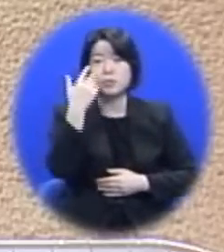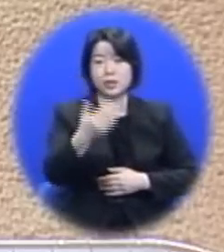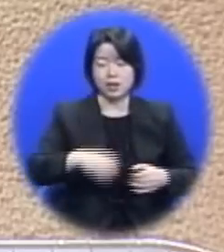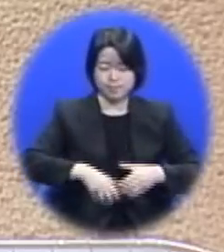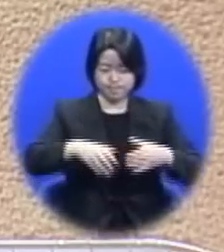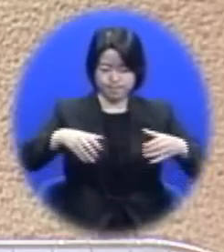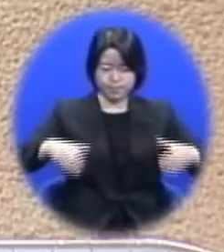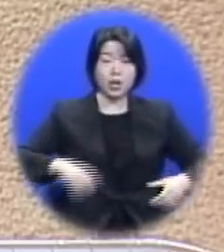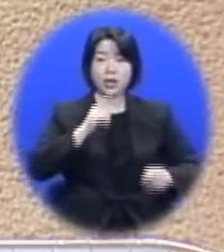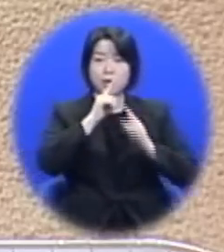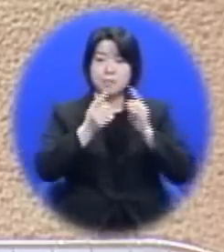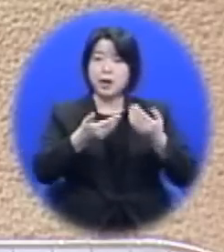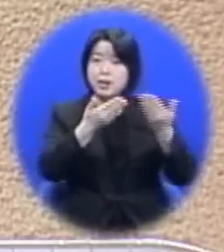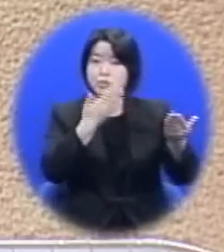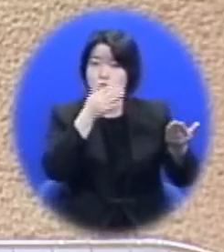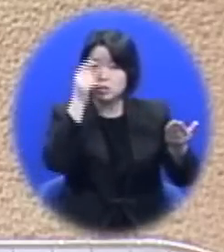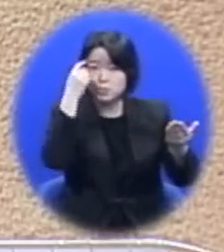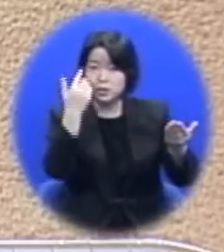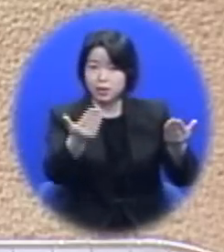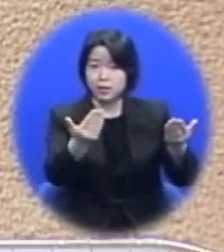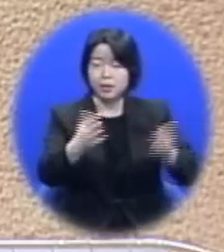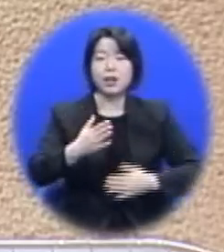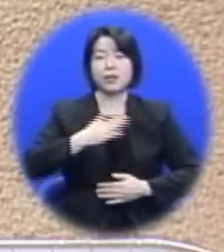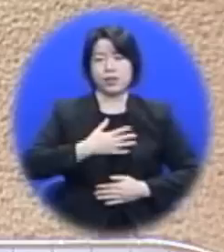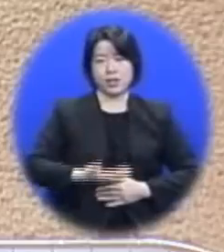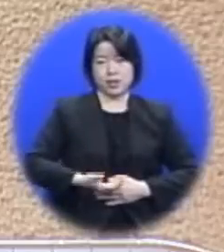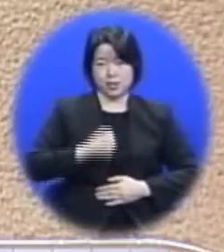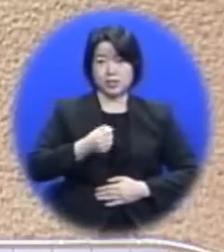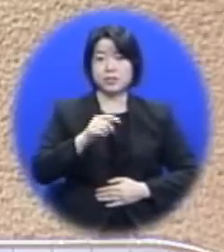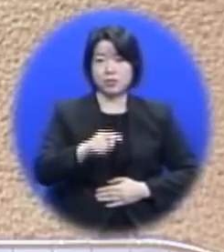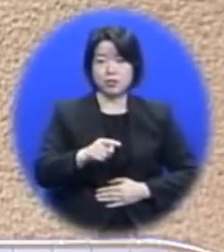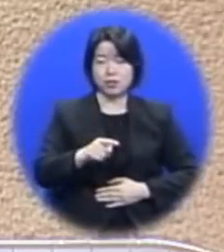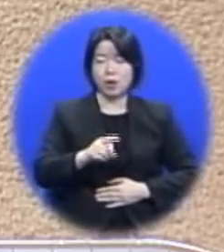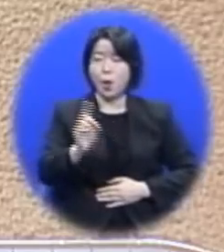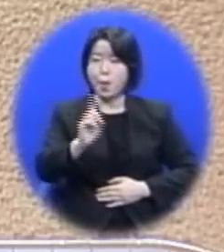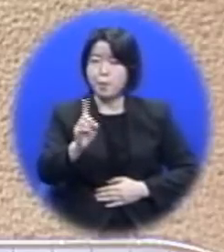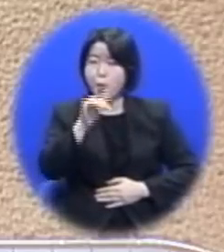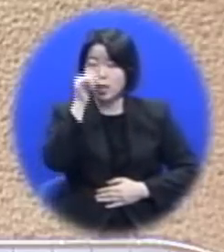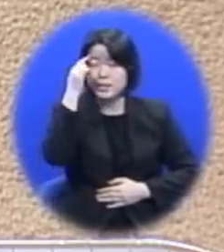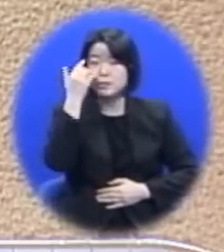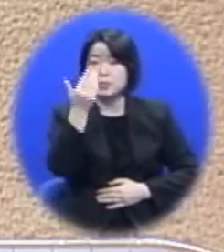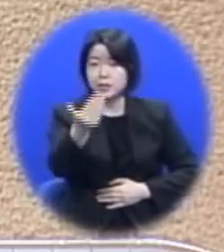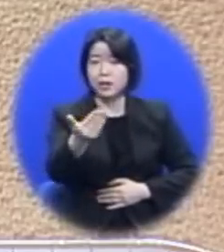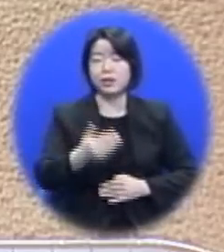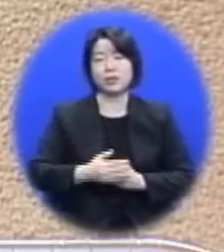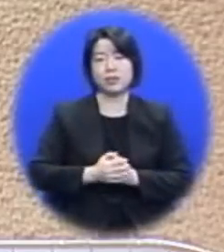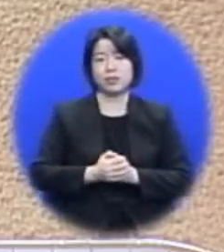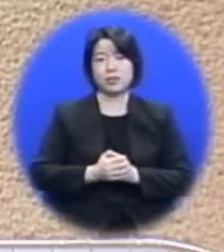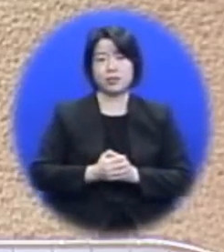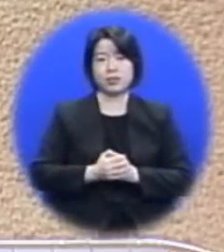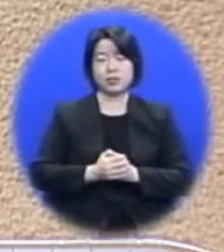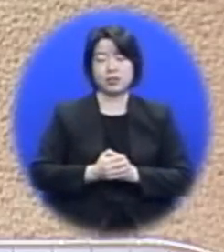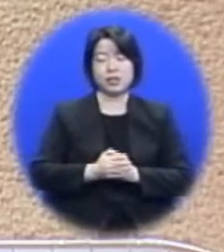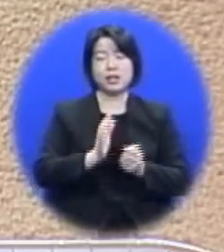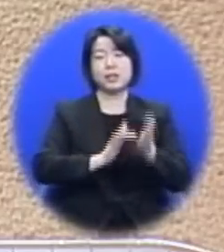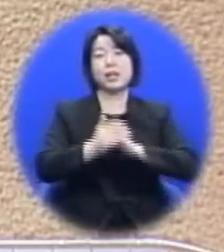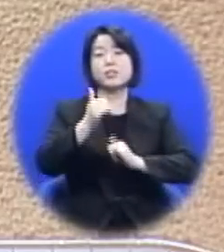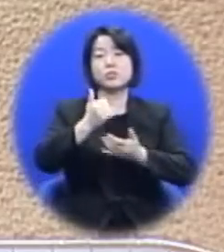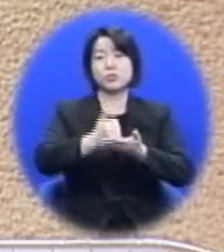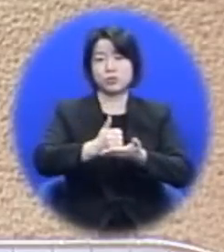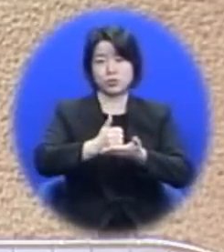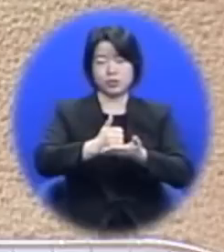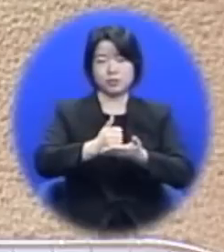담대하게 내게 있는 것으로. 도대체 뭐가 있다는 거죠? 베드로가 예수